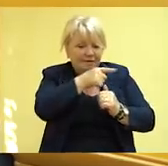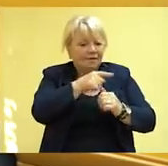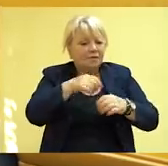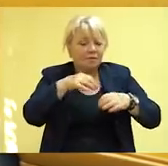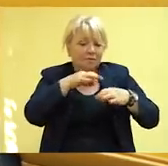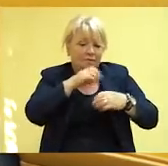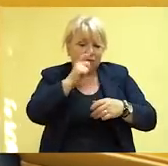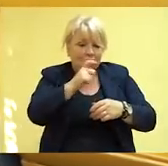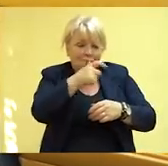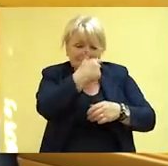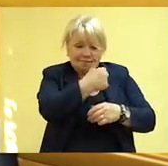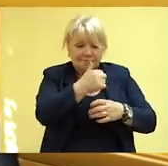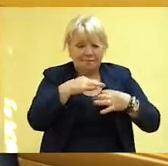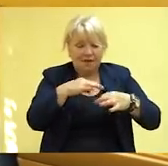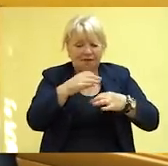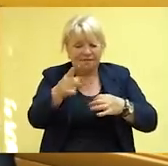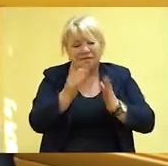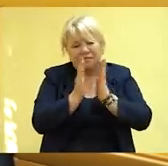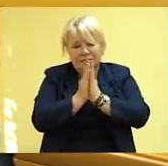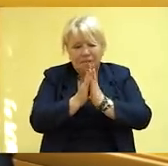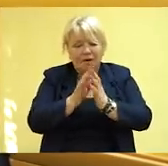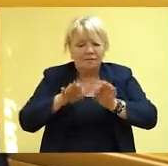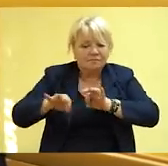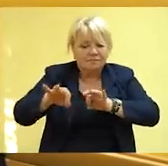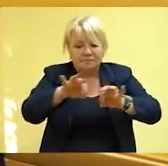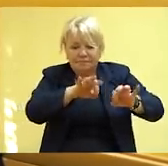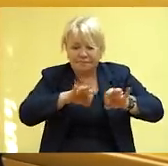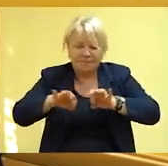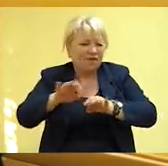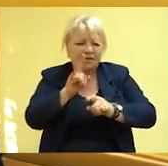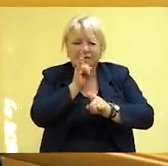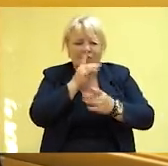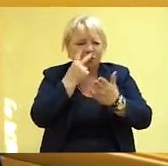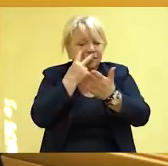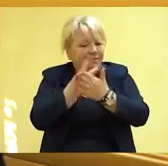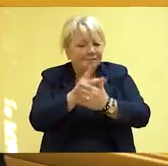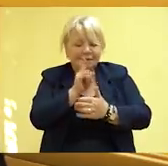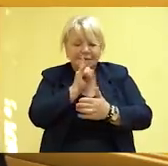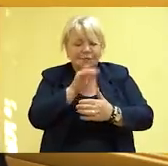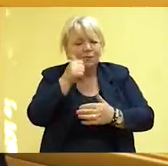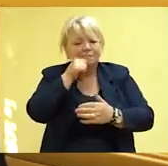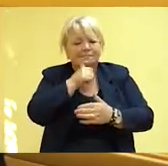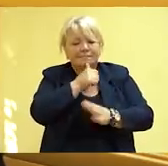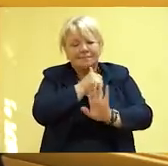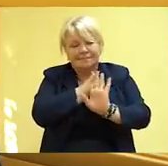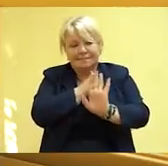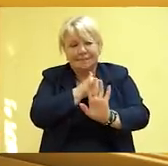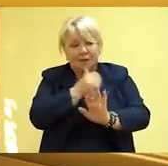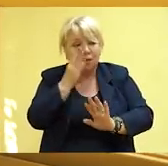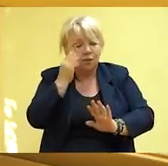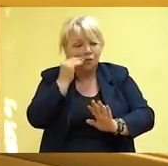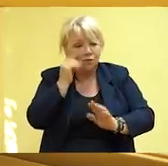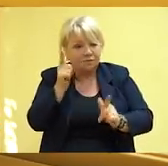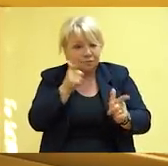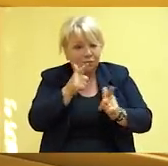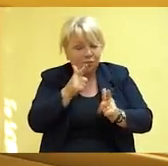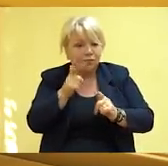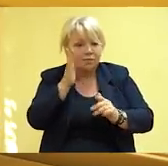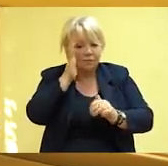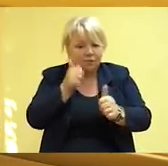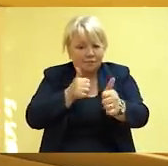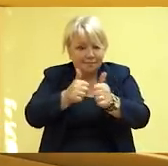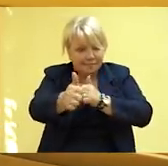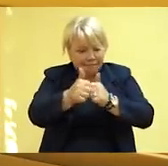და ასე შემდეგ, დღეს ამ მანქანას არანაირი ბოლი არ გამოუვა საბურავებიდან. როცა მოხოდავს და